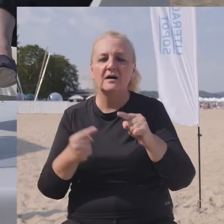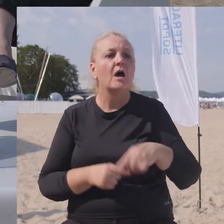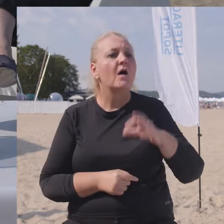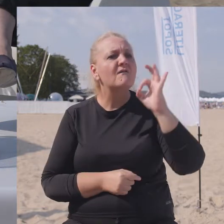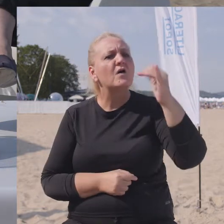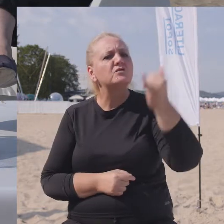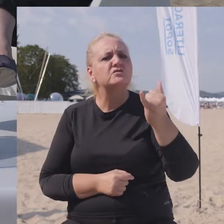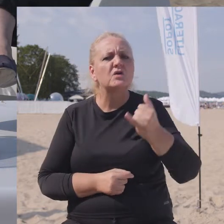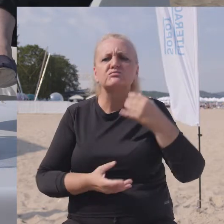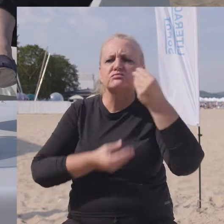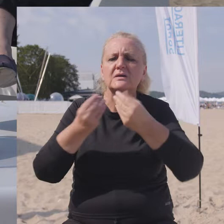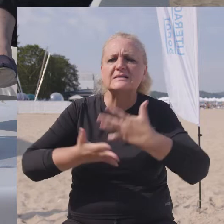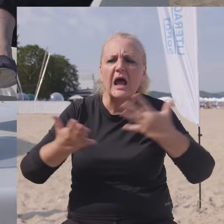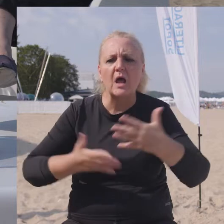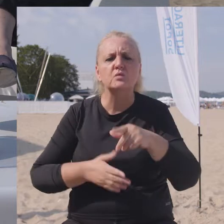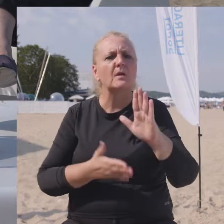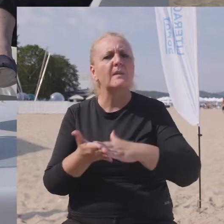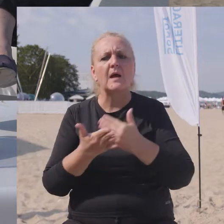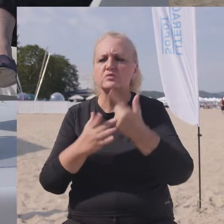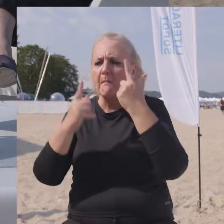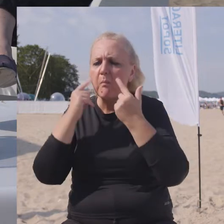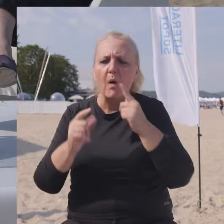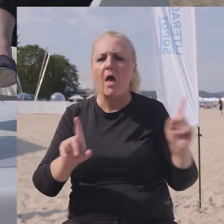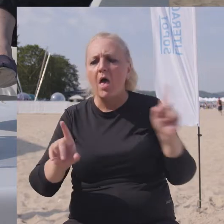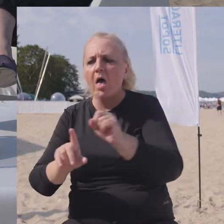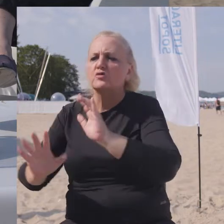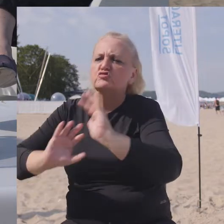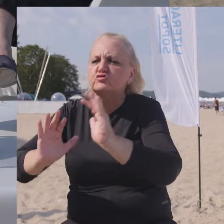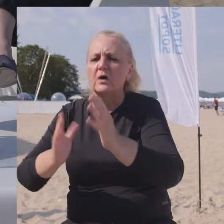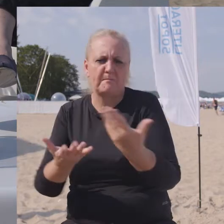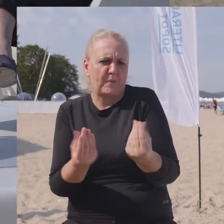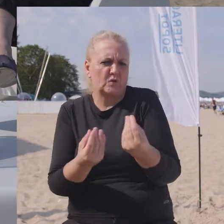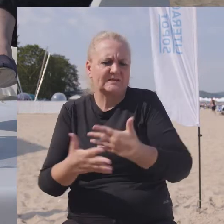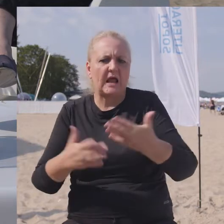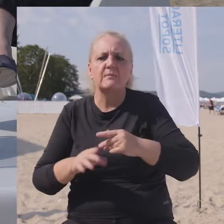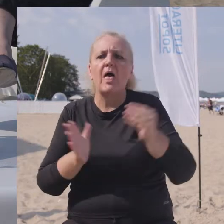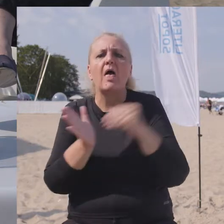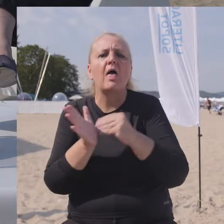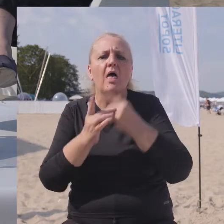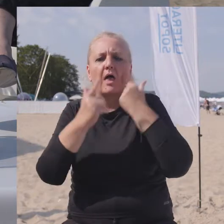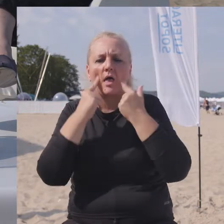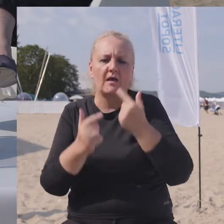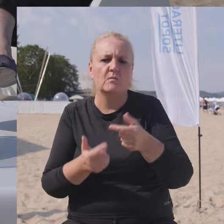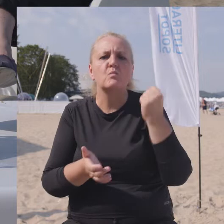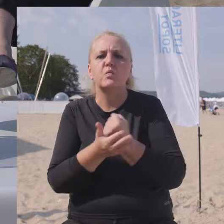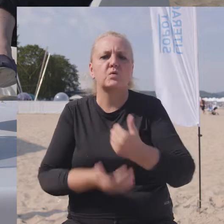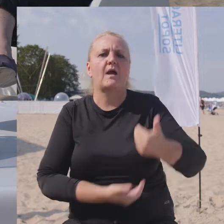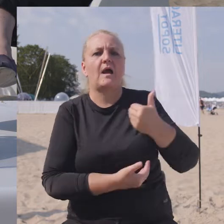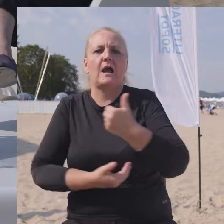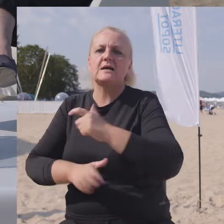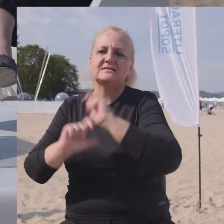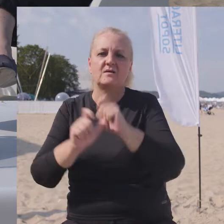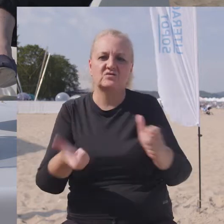swojego dziecka, i ja na przykład jak płaczę, to nie podchodź, bo po prostu rozpieścisz. Potem będzie płakało i oczekiwało, że je weźmiesz na rękę. No naprawdę,